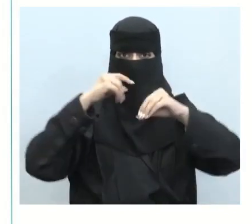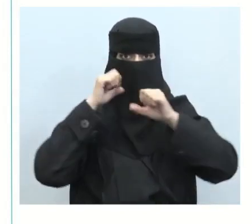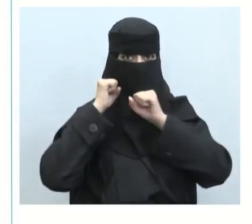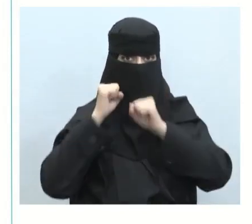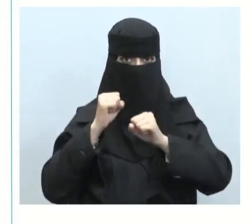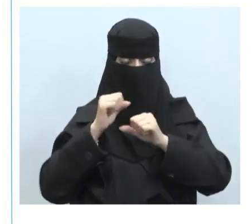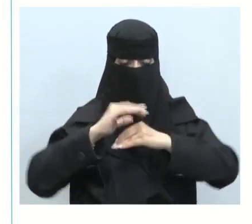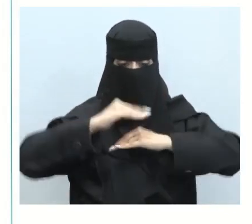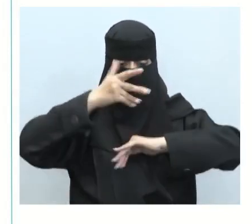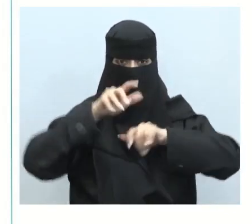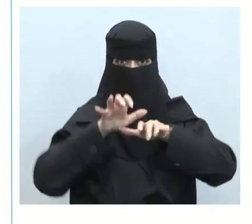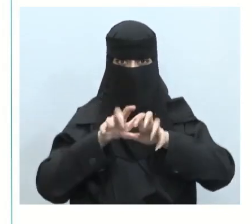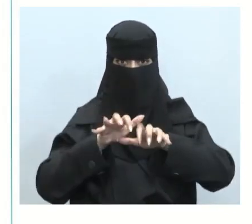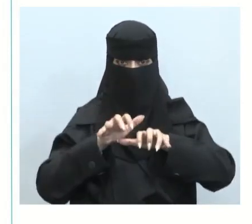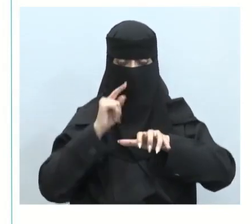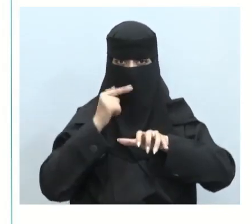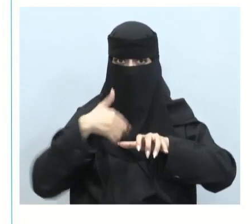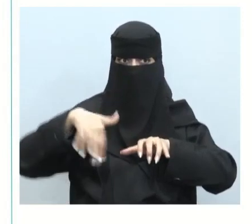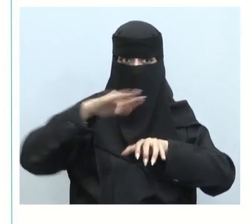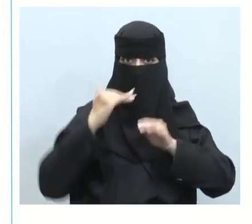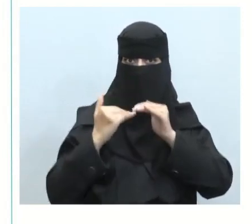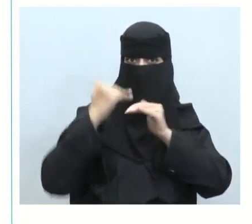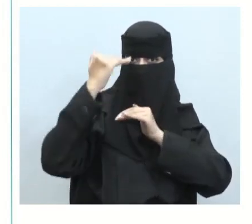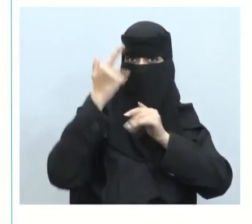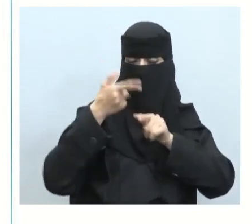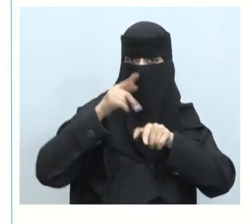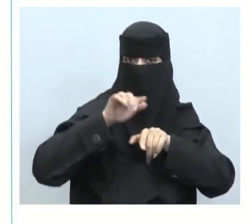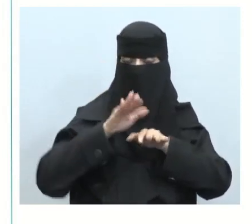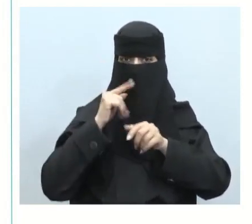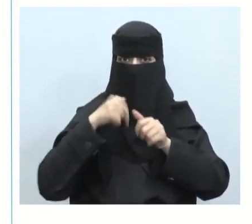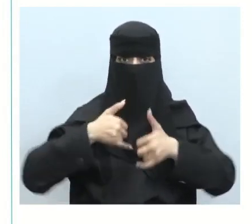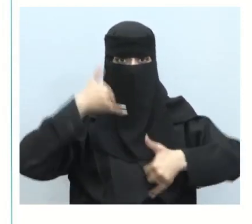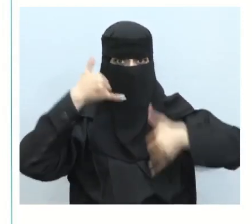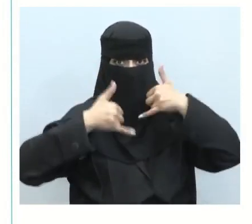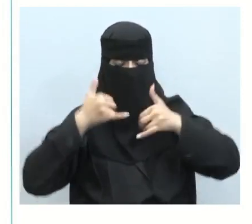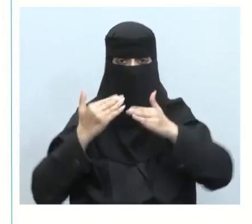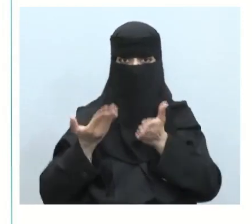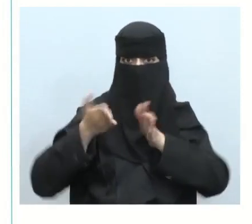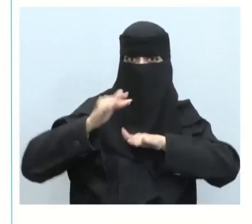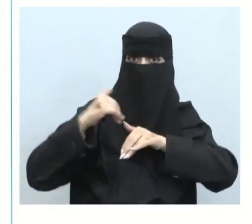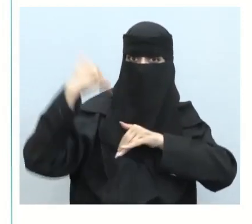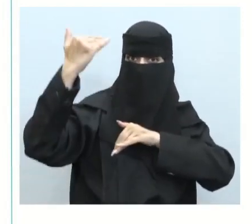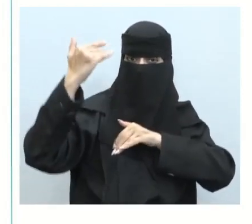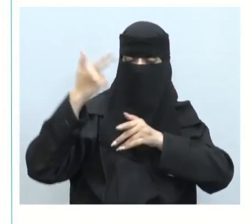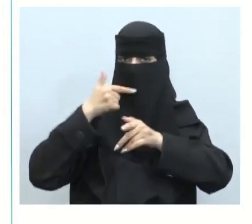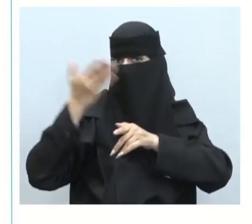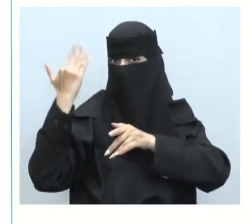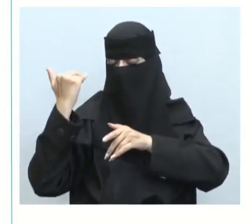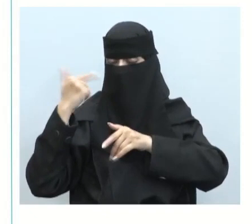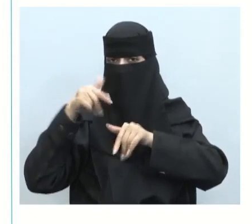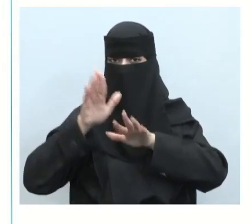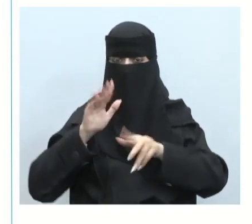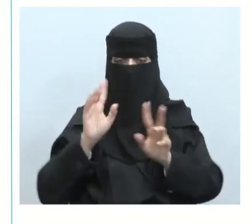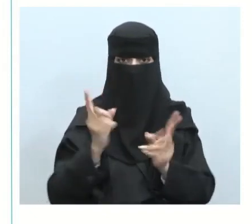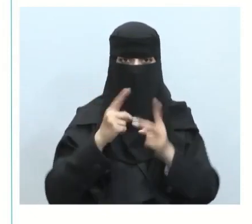اجهزه الحاسوب اصبحت التقنيه اعلى من السابق والاتصالات اصبحت اعلى سمح